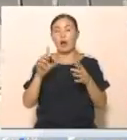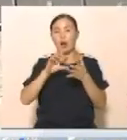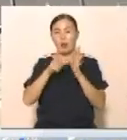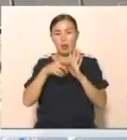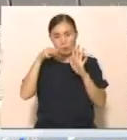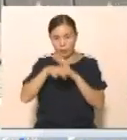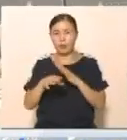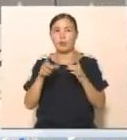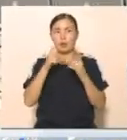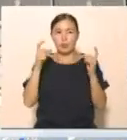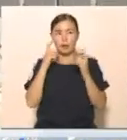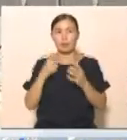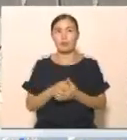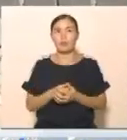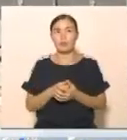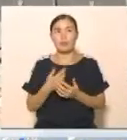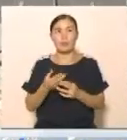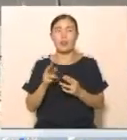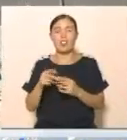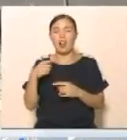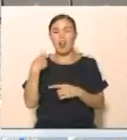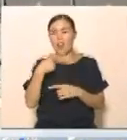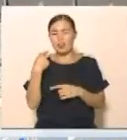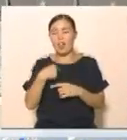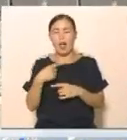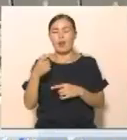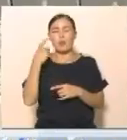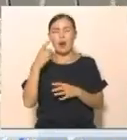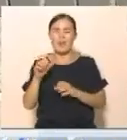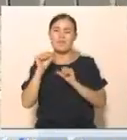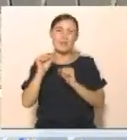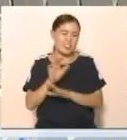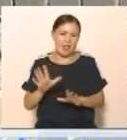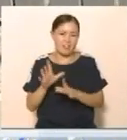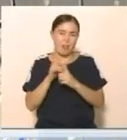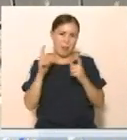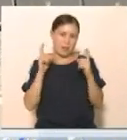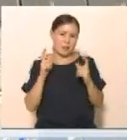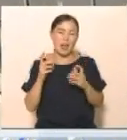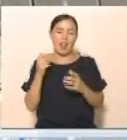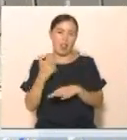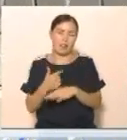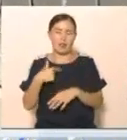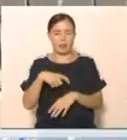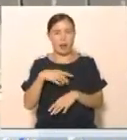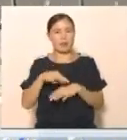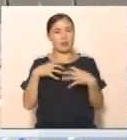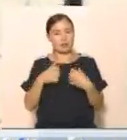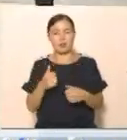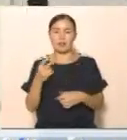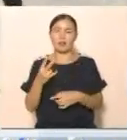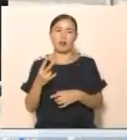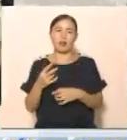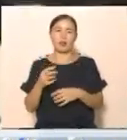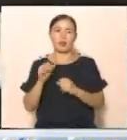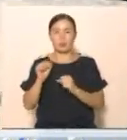она не защищает. Она защитит вас, если я болею. Но меня, если вы болеете, не носите маску, она не защитит.